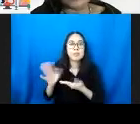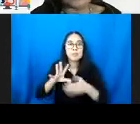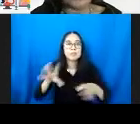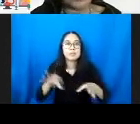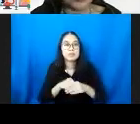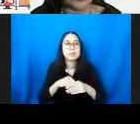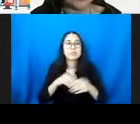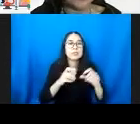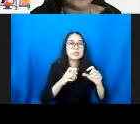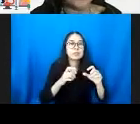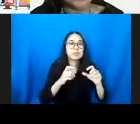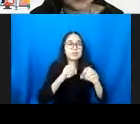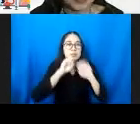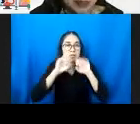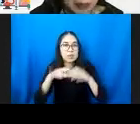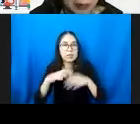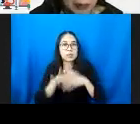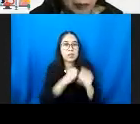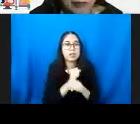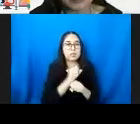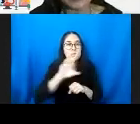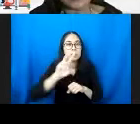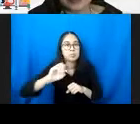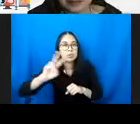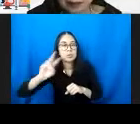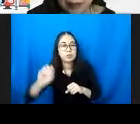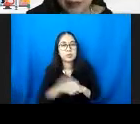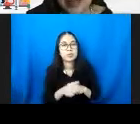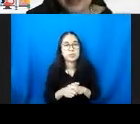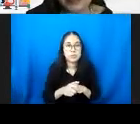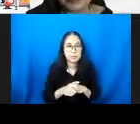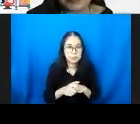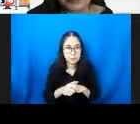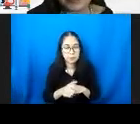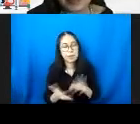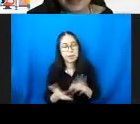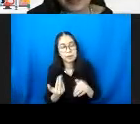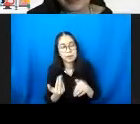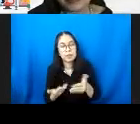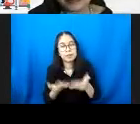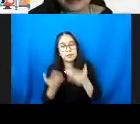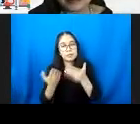September 2020. Saya kira selintahnya itu Pak Fat, saya kembalikan kepada Mbak.